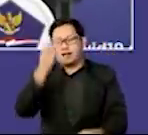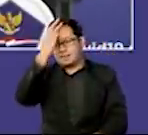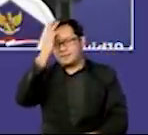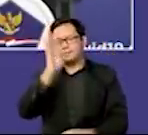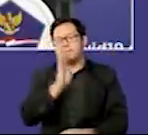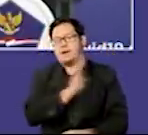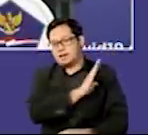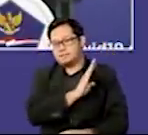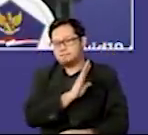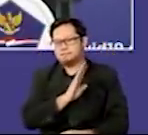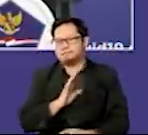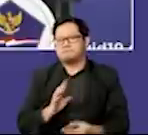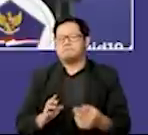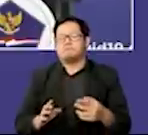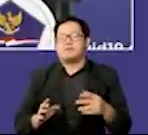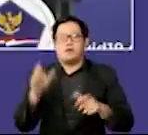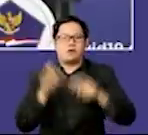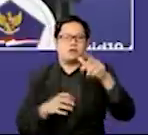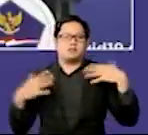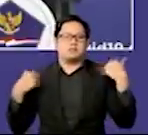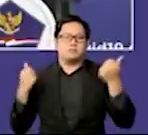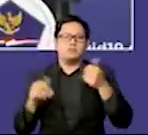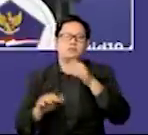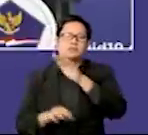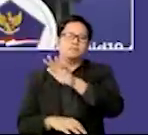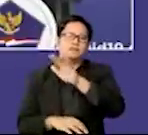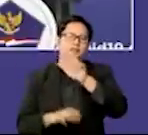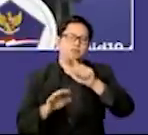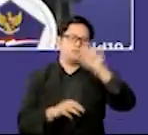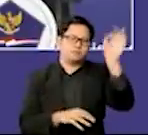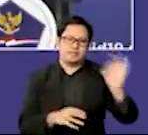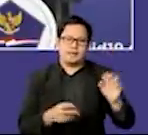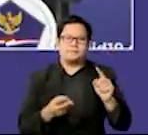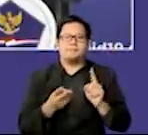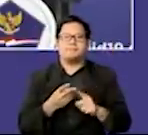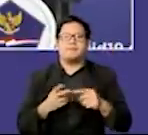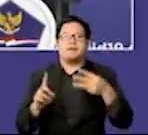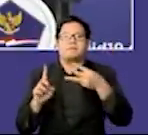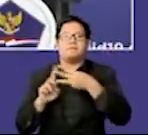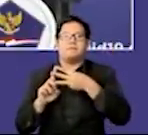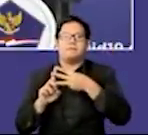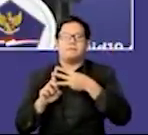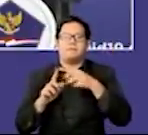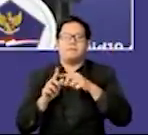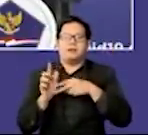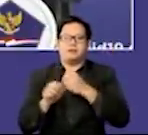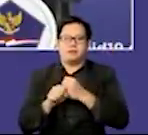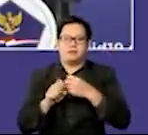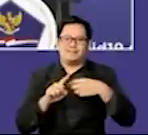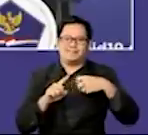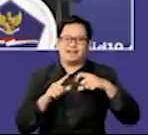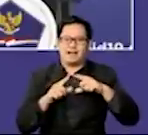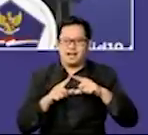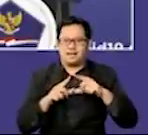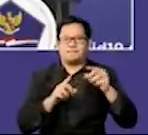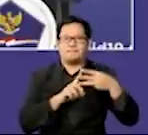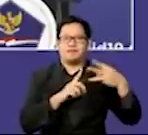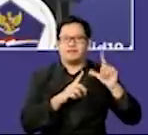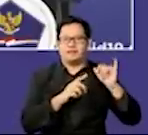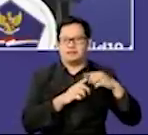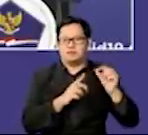97 persen sedangkan Kepulauan Bangka Belitung 92 persen Hai